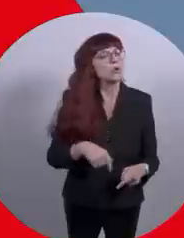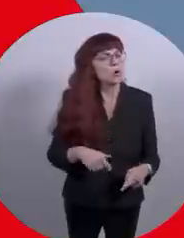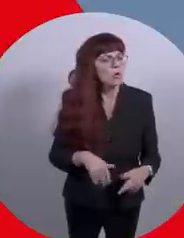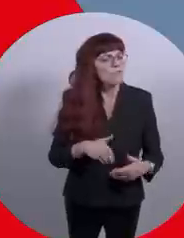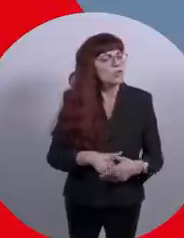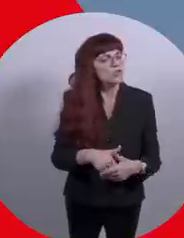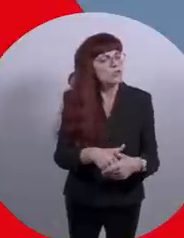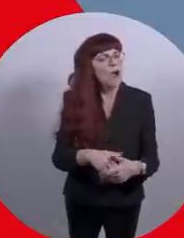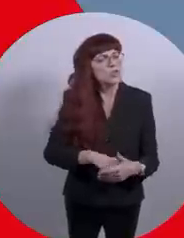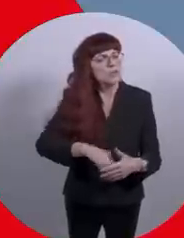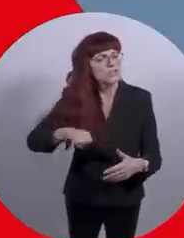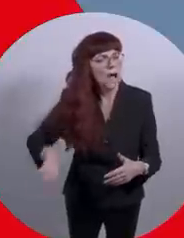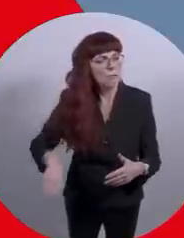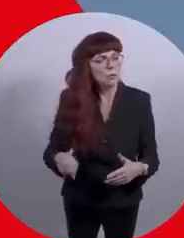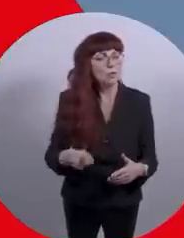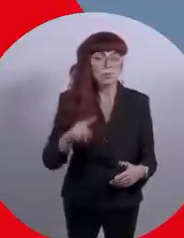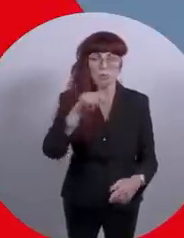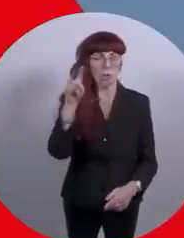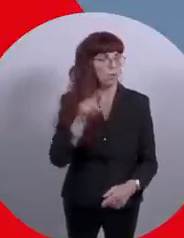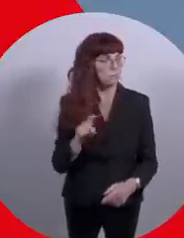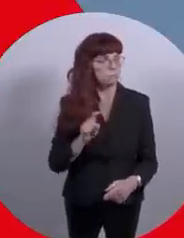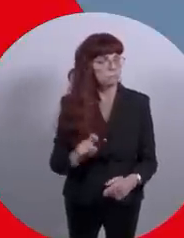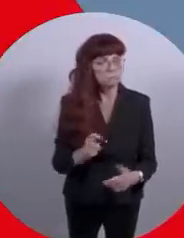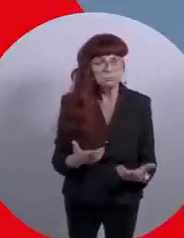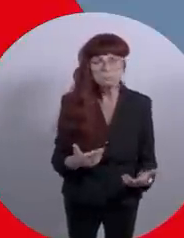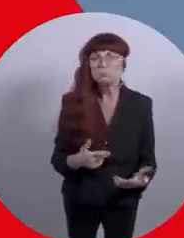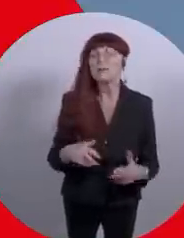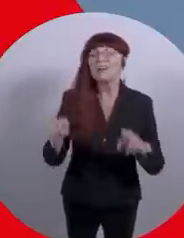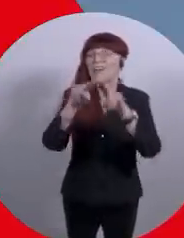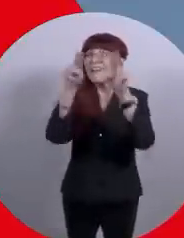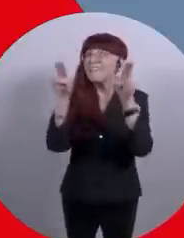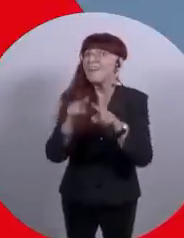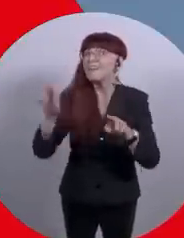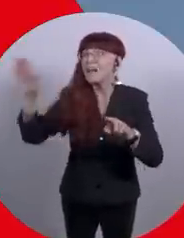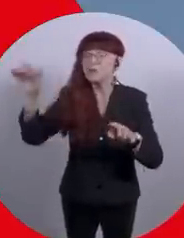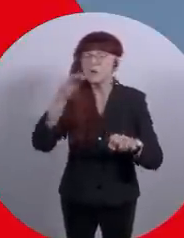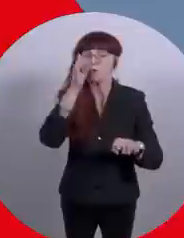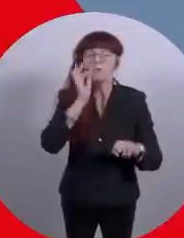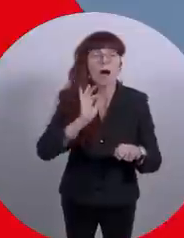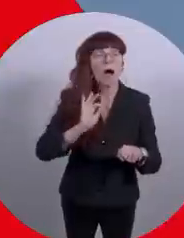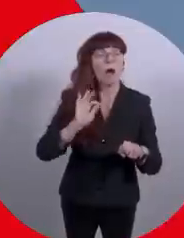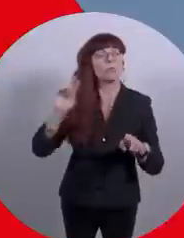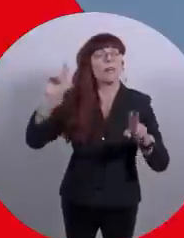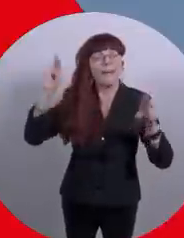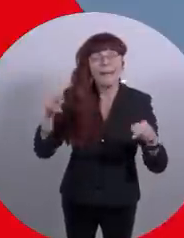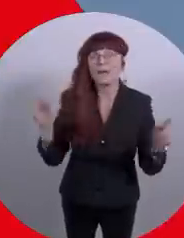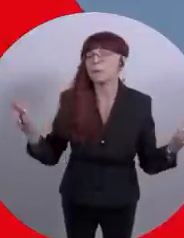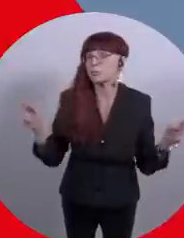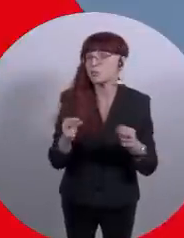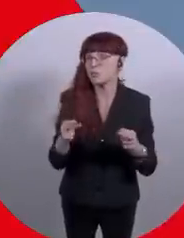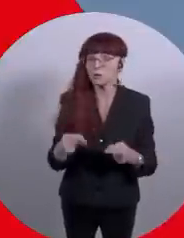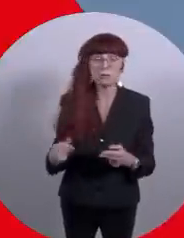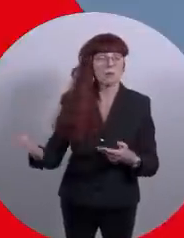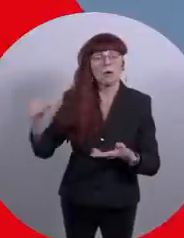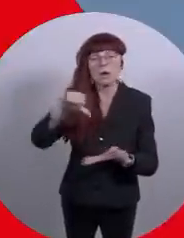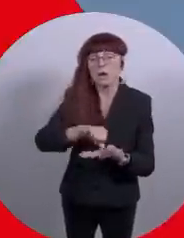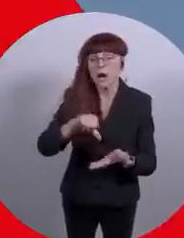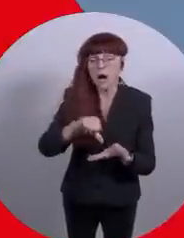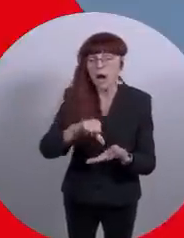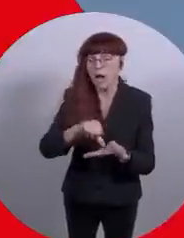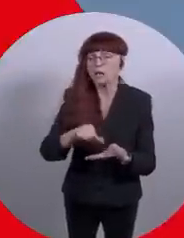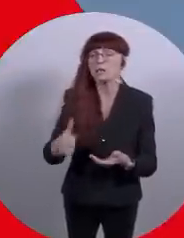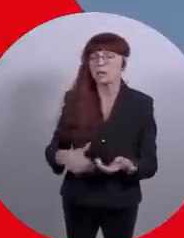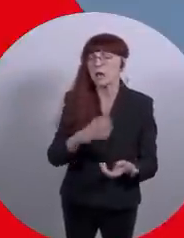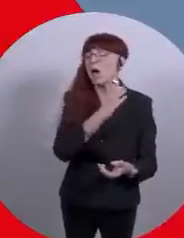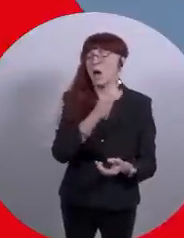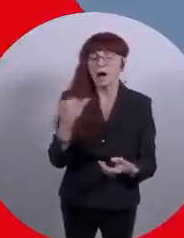international werden Frauen ihrer Rechte wieder stärker beschnitten ob im Iran im Afghanistan in Polen oder auch in